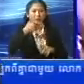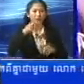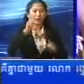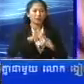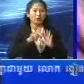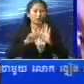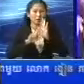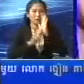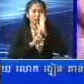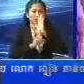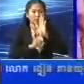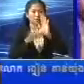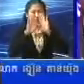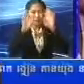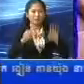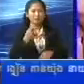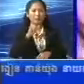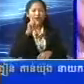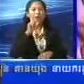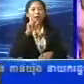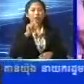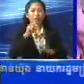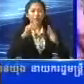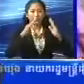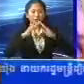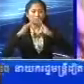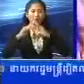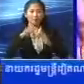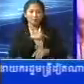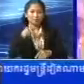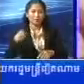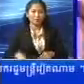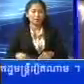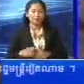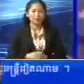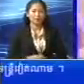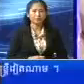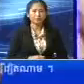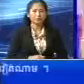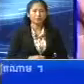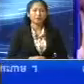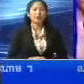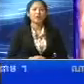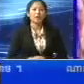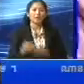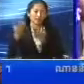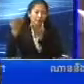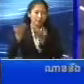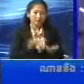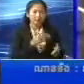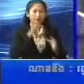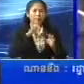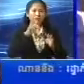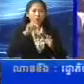ស៊ានចិនលើកទី10នៅទីក្រុងណានីងខេត្តខ្វាងស៊ីសាធារណរដ្ឋប្រជាមានិតចិនក្រៅពីការអញ្ជើញចូលរួមពិព័រ